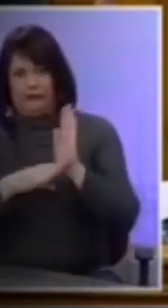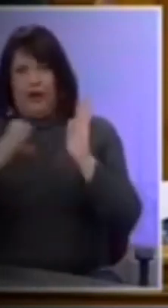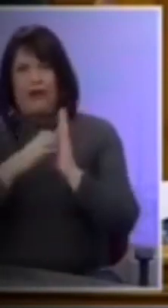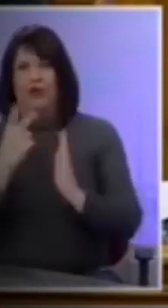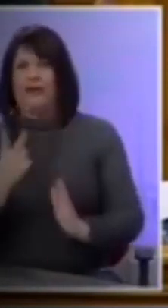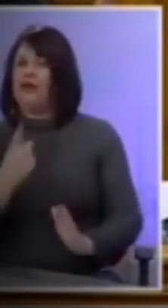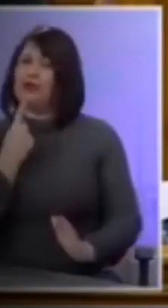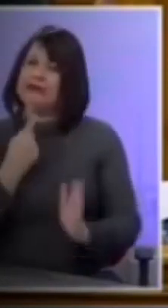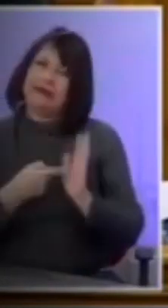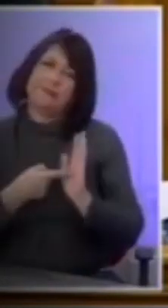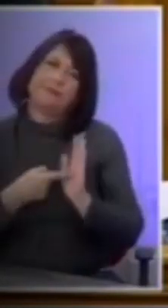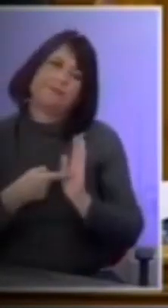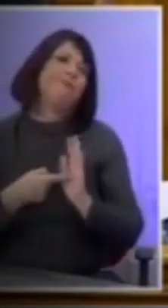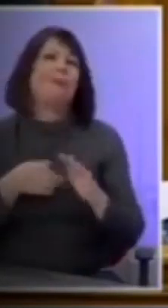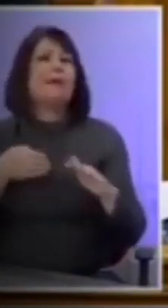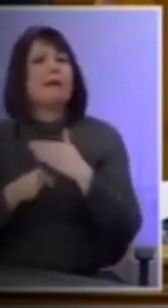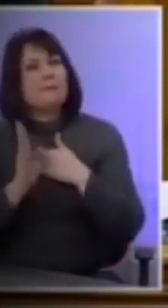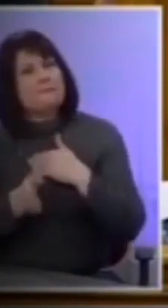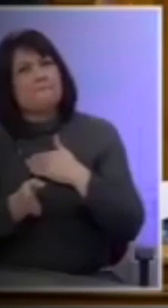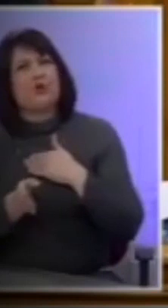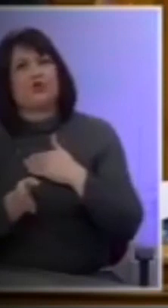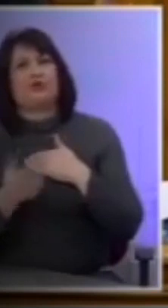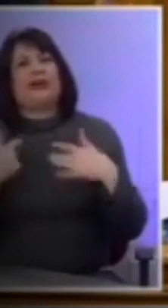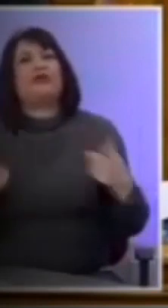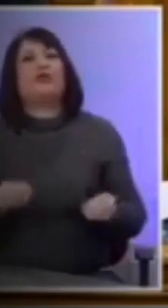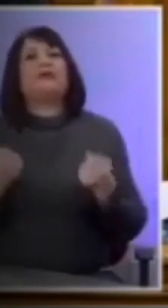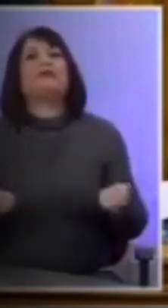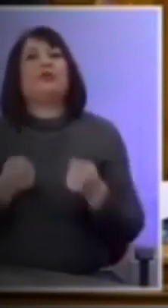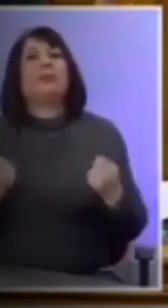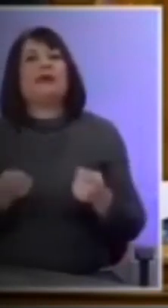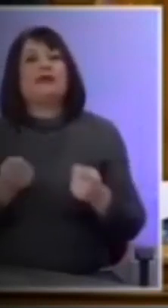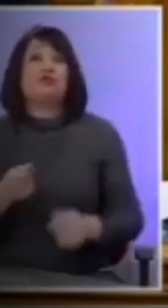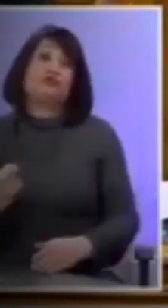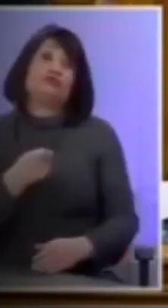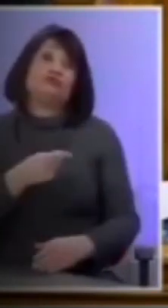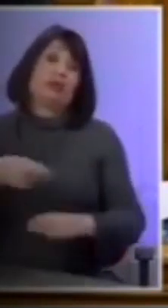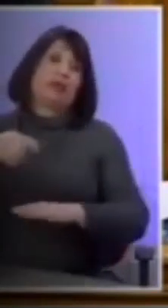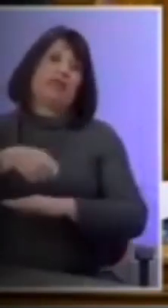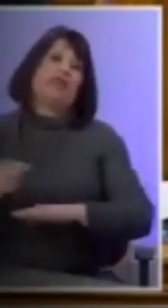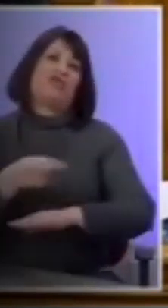2, η πρόσβαση αυτή μπορεί να γίνει και χρήση για την παραπομπή και τη δίκη.